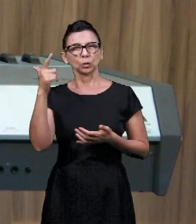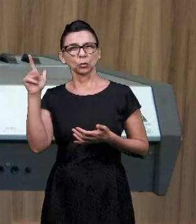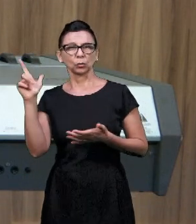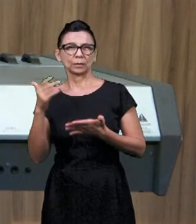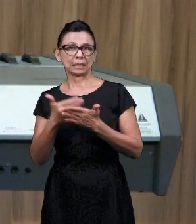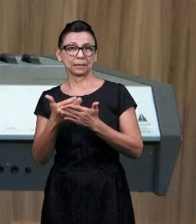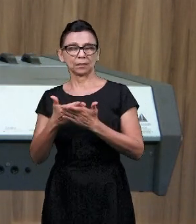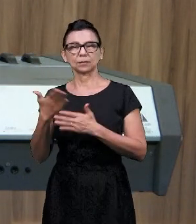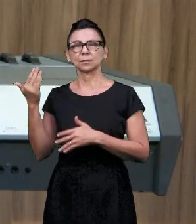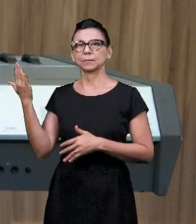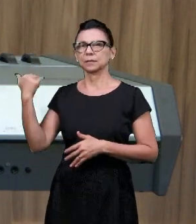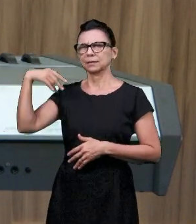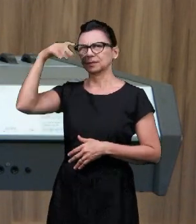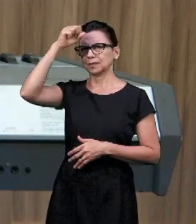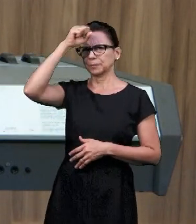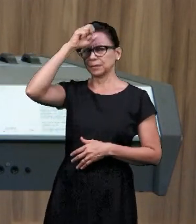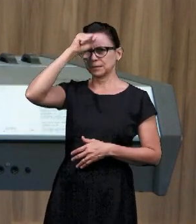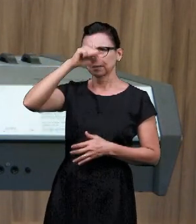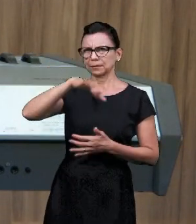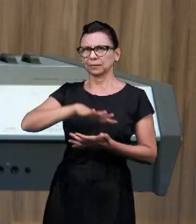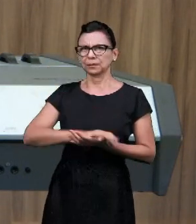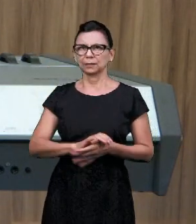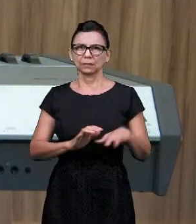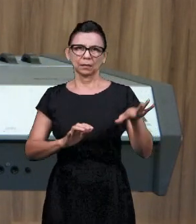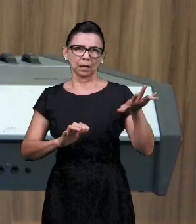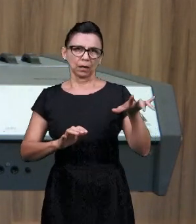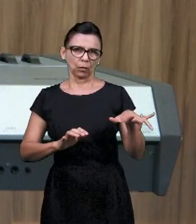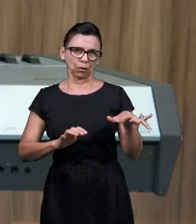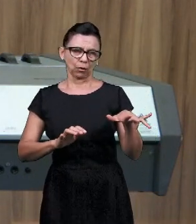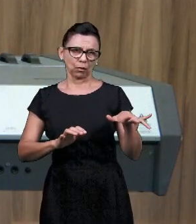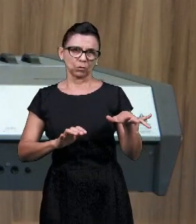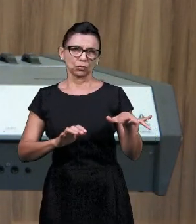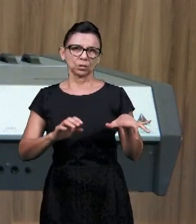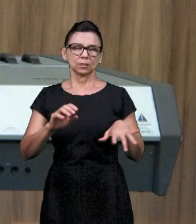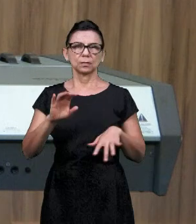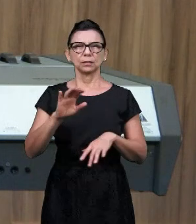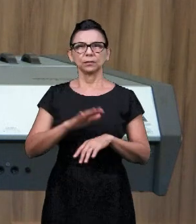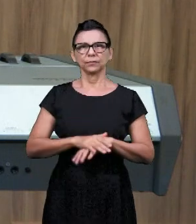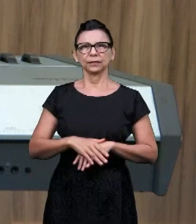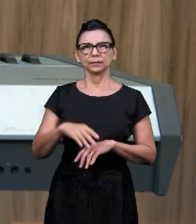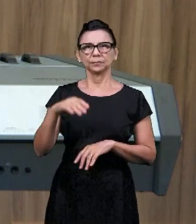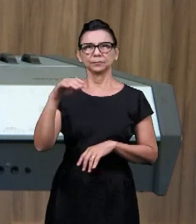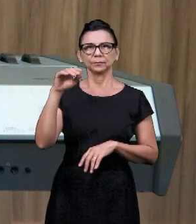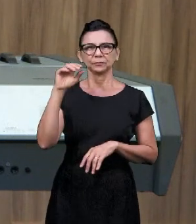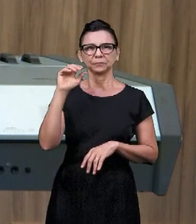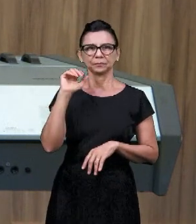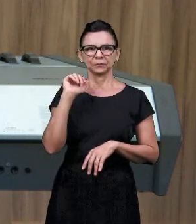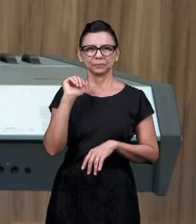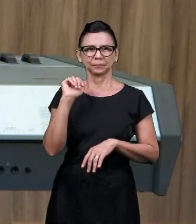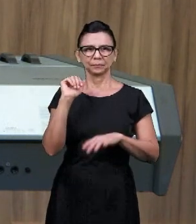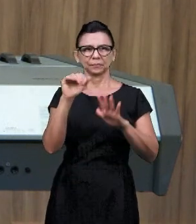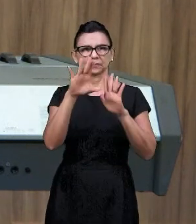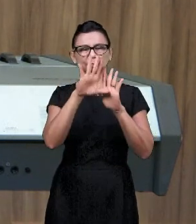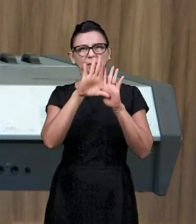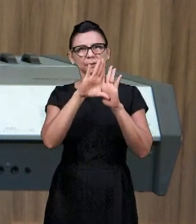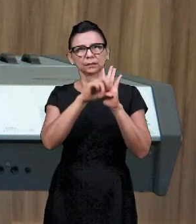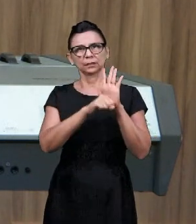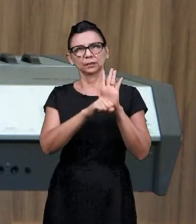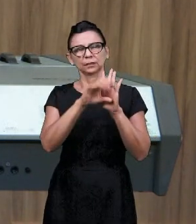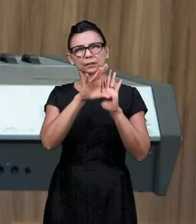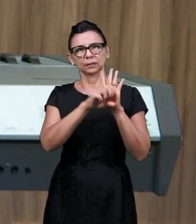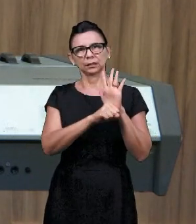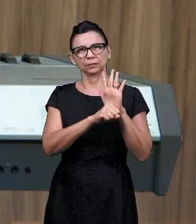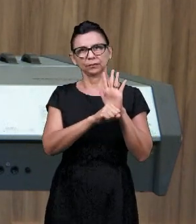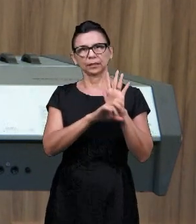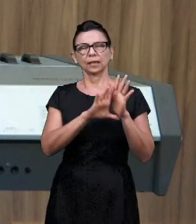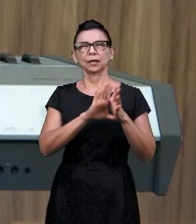ce qui est l'accord, la cifre, mais pour jouer avec le demain, il faut, il faut voir sur